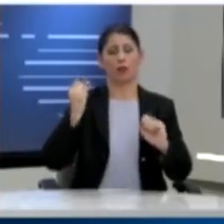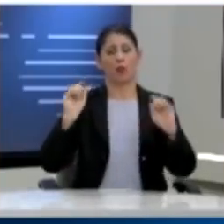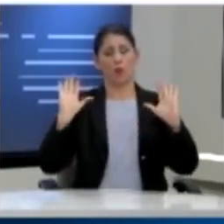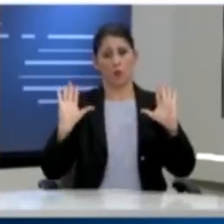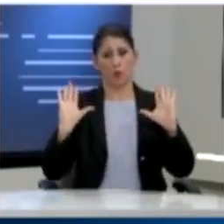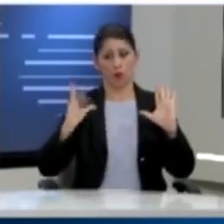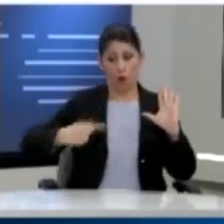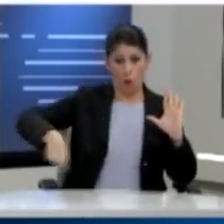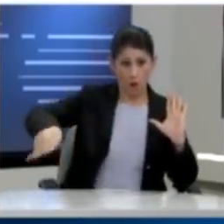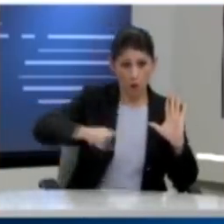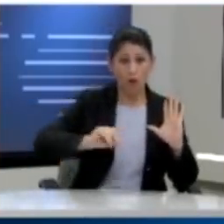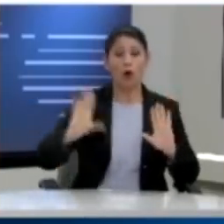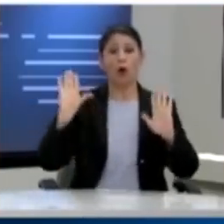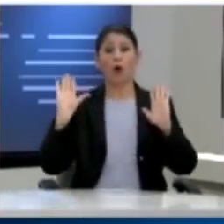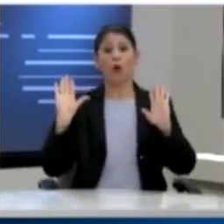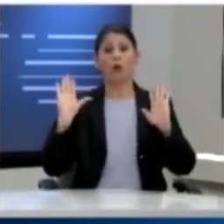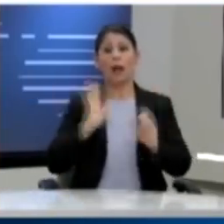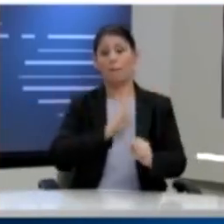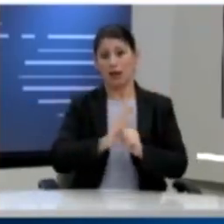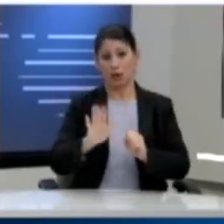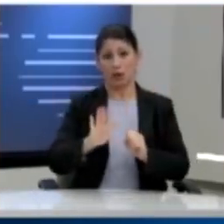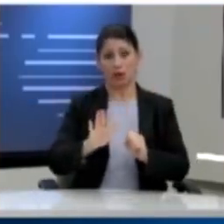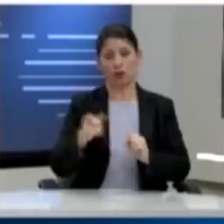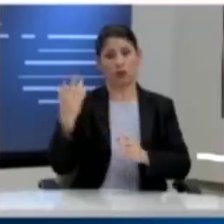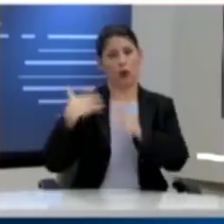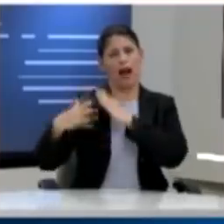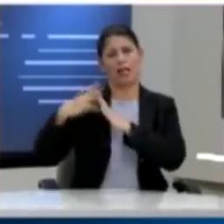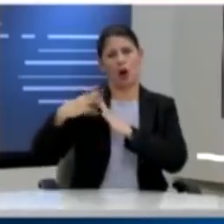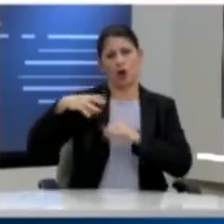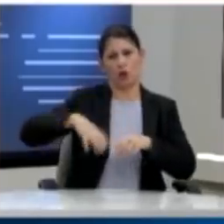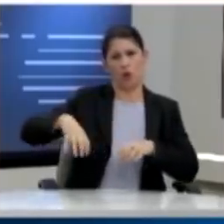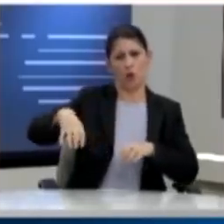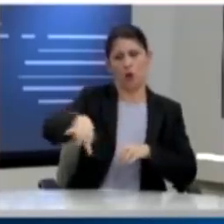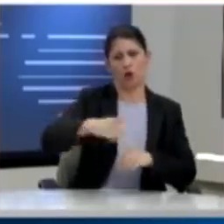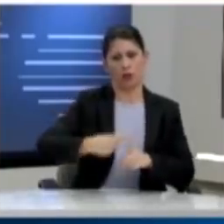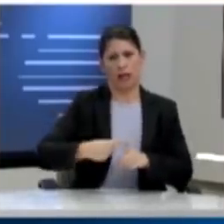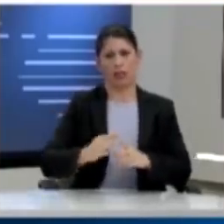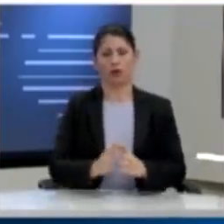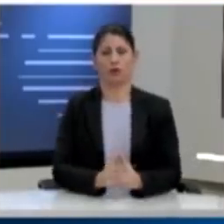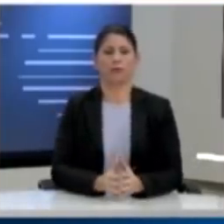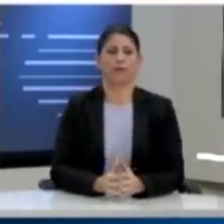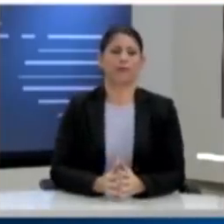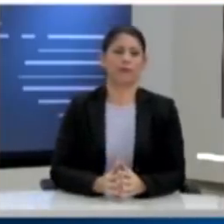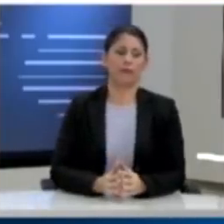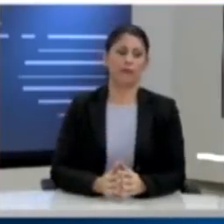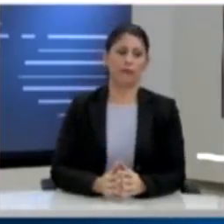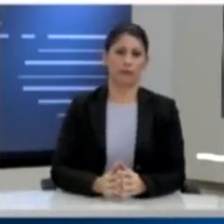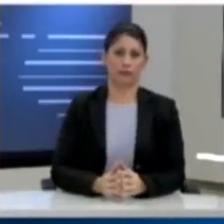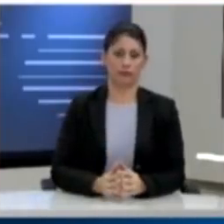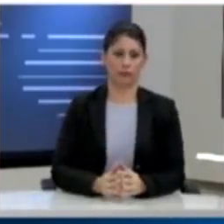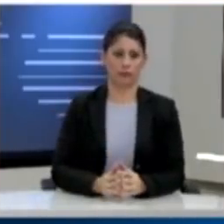ούτε όλους ούτε επαρκώς τους αρχαιολογικούς χώρους της πατρίδας μας. Κυρίες και κύριοι,